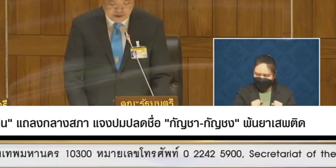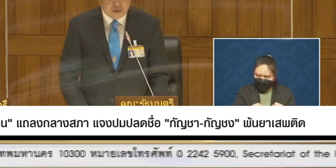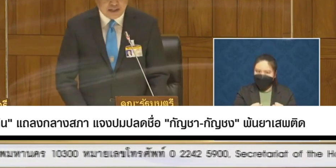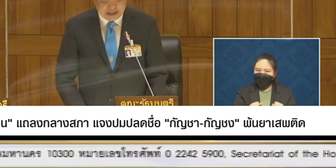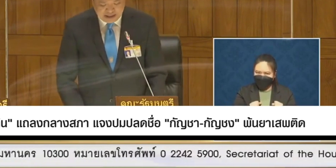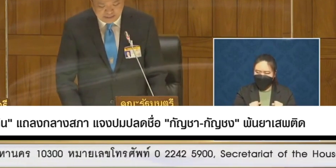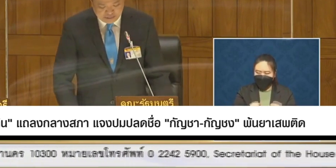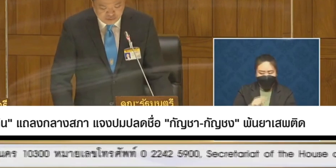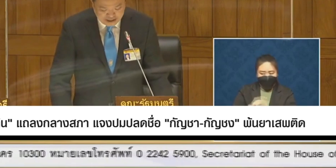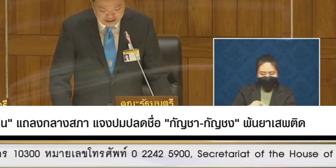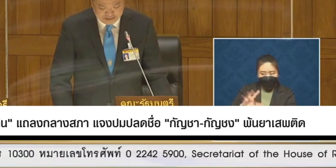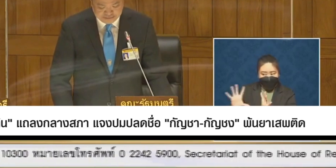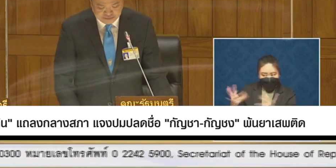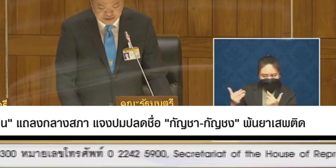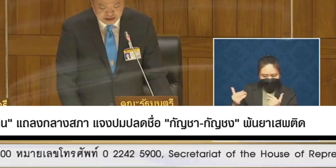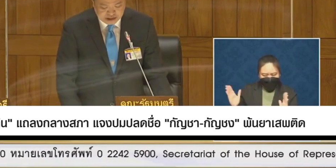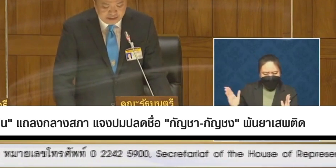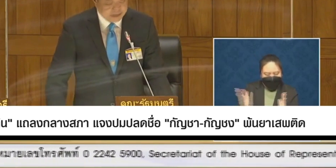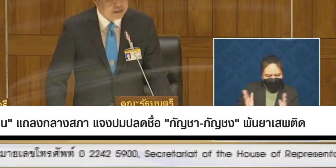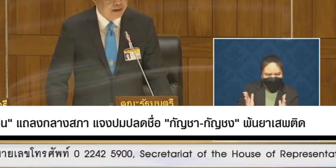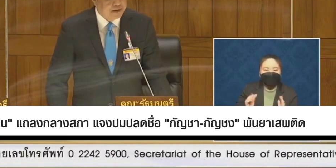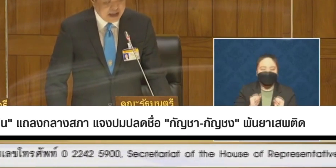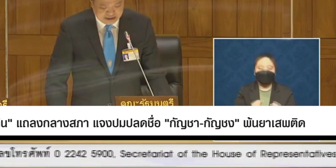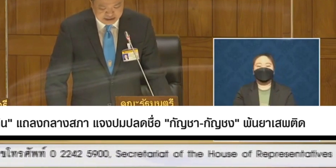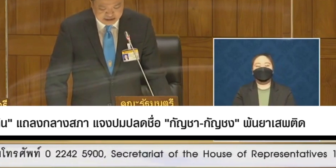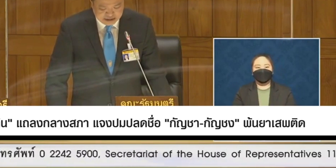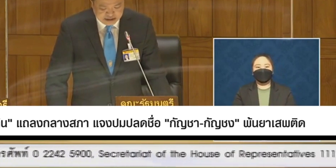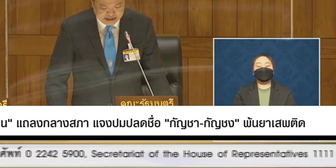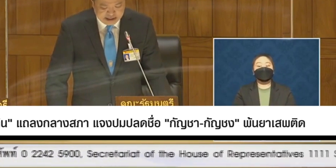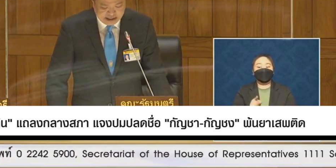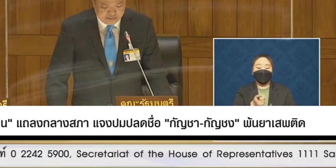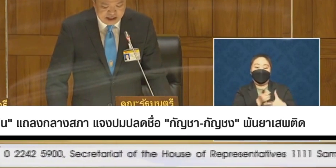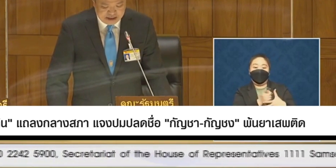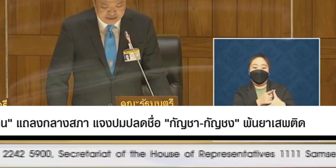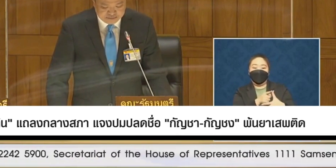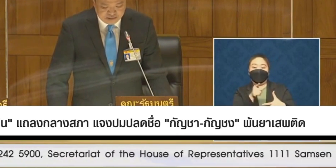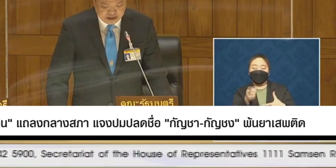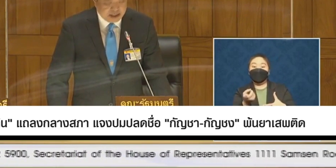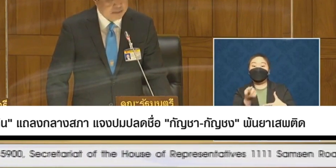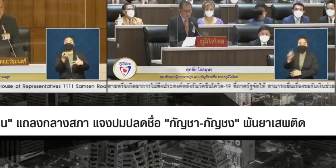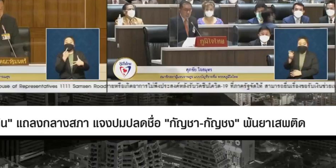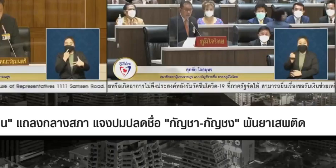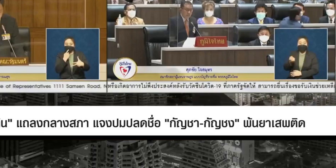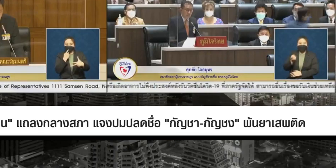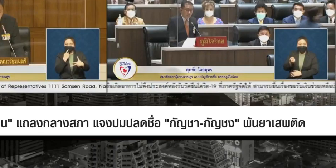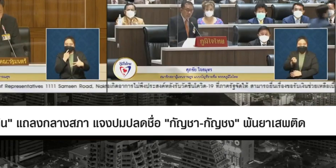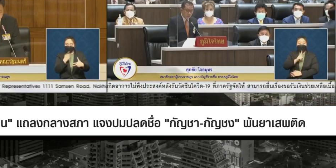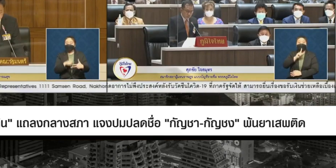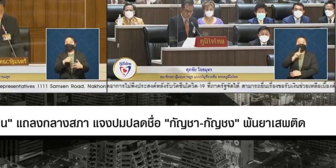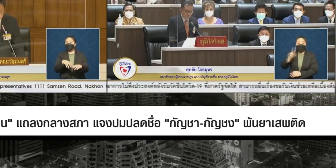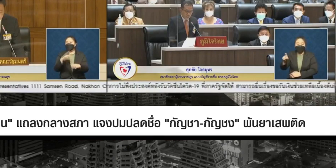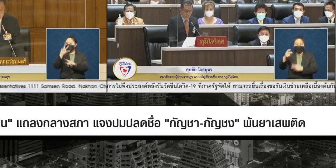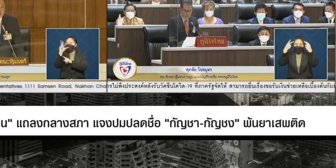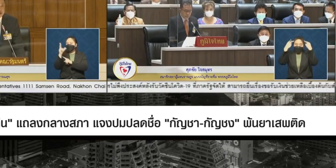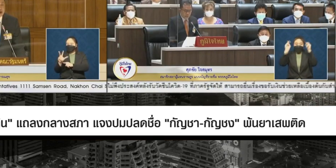นะครับก่อนเวลาทไดรบคำหนดไว้สำหรบคำถามแรกที่ต้านถามว่าเหตุผลของการปลดกัญช